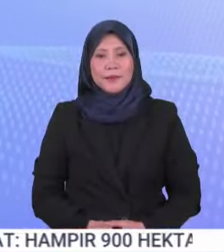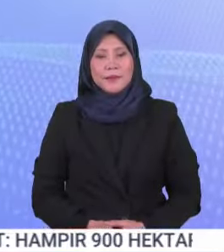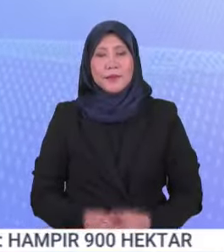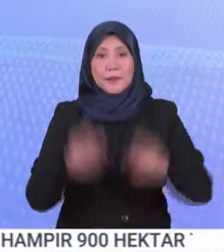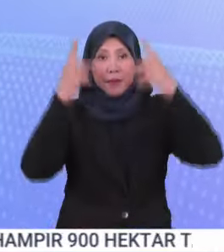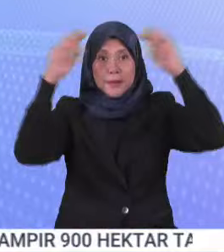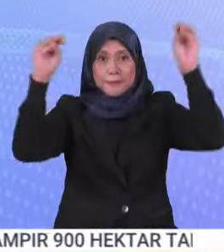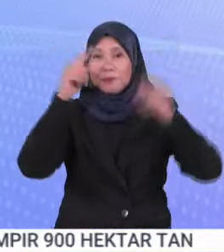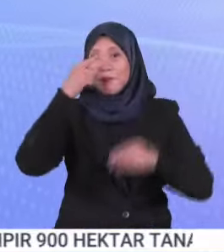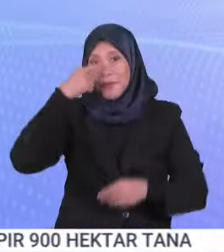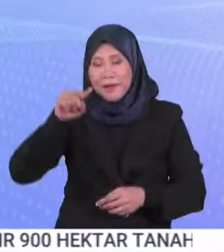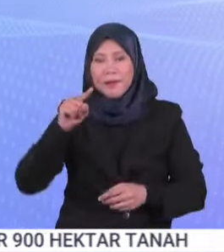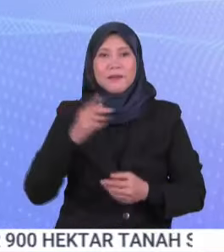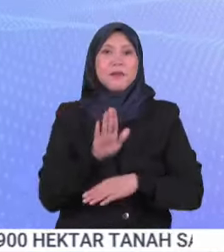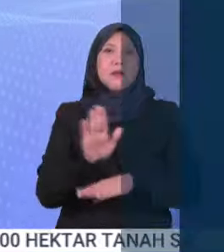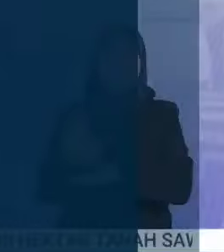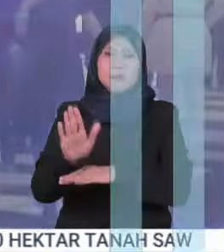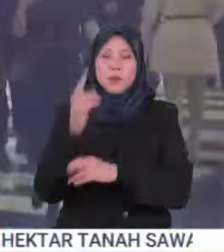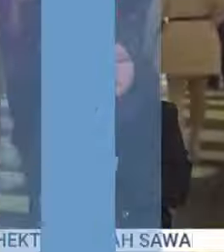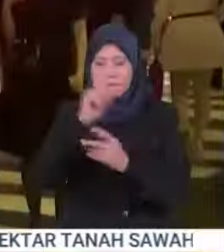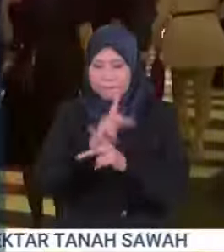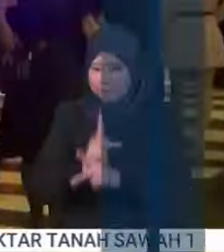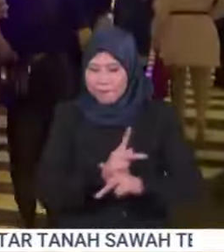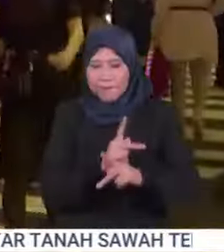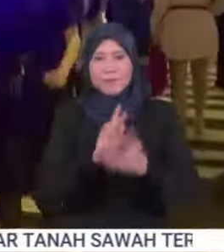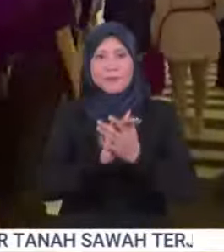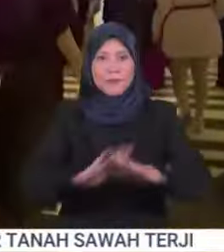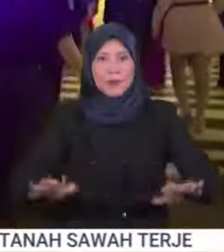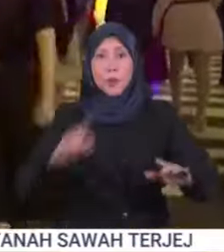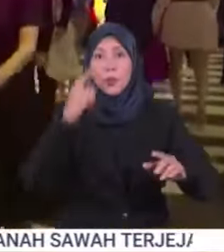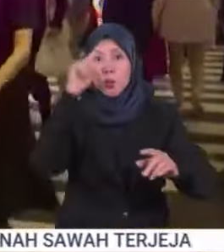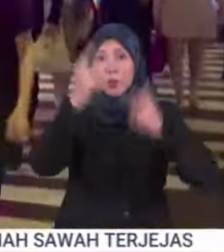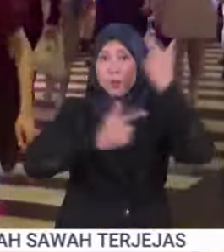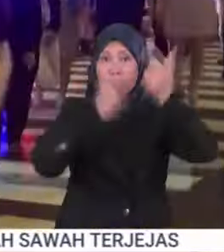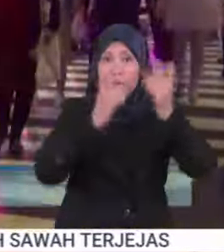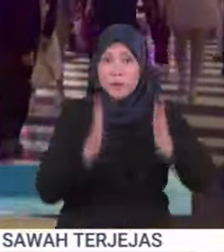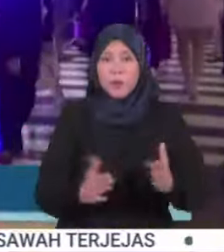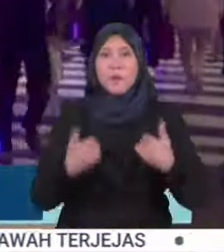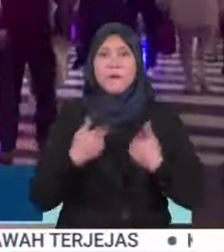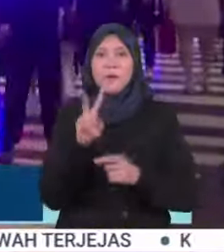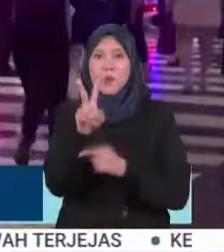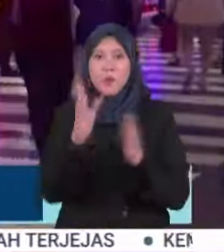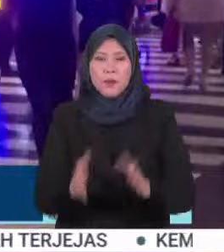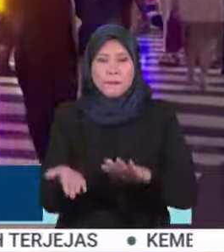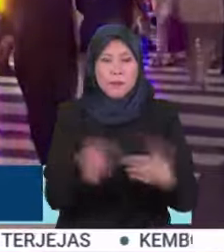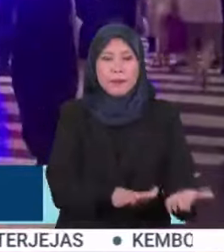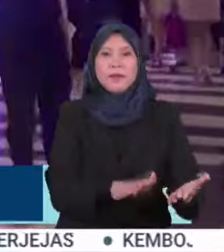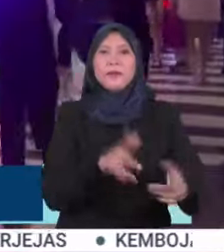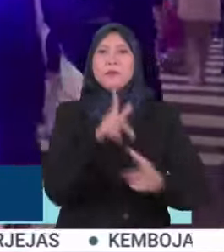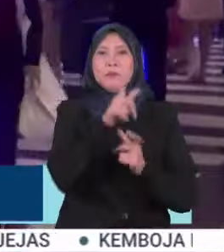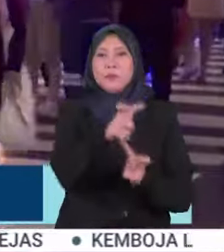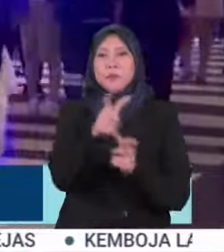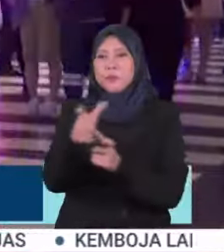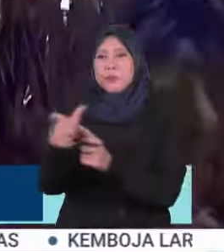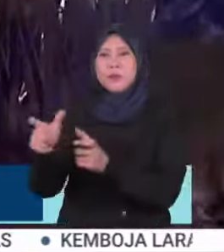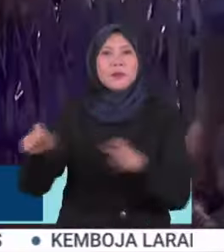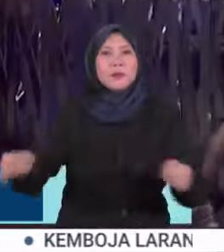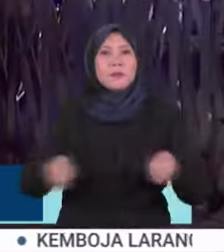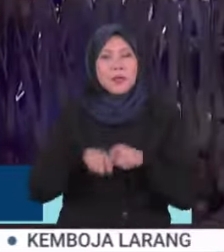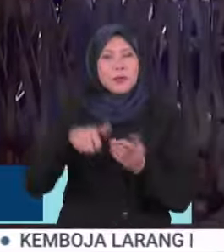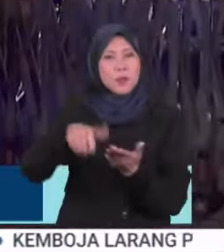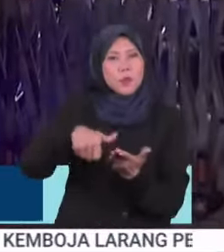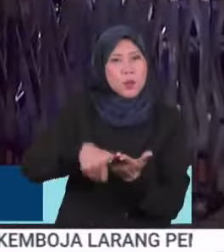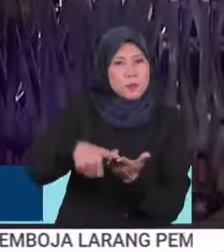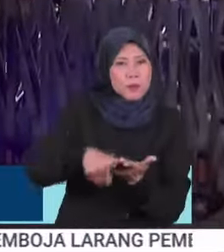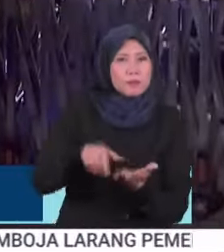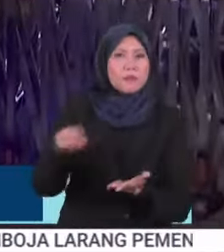Perdana Menteri Thailand berjanji laksanakan langkah keselamatan tertinggi untuk pelancong. Ia susulan dua individu maut dalam insiden tembakan di pusat beli belah